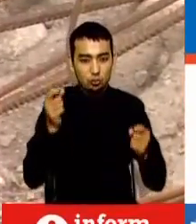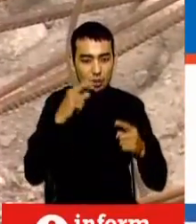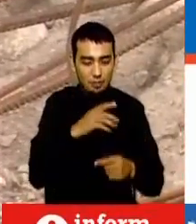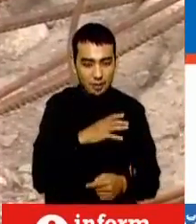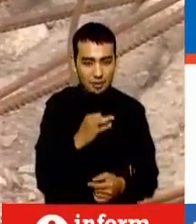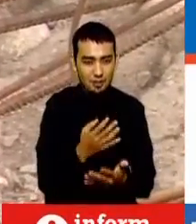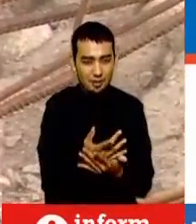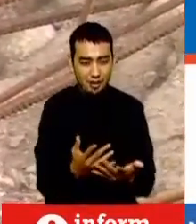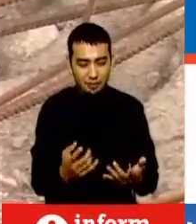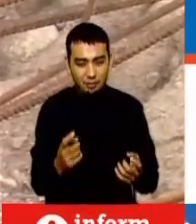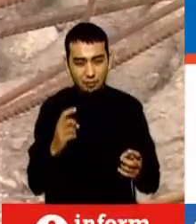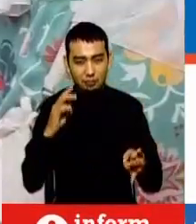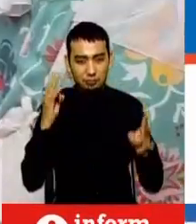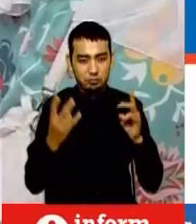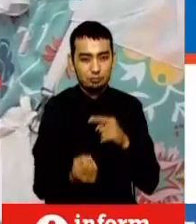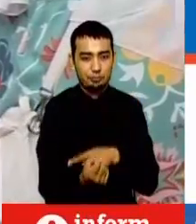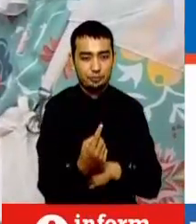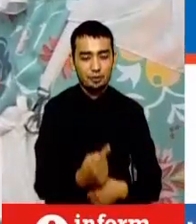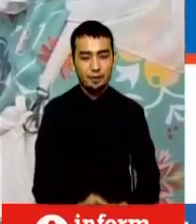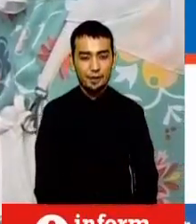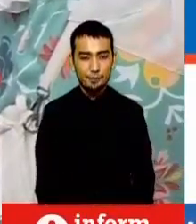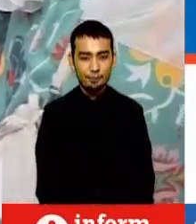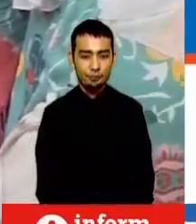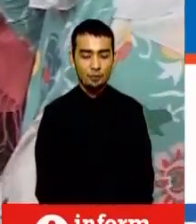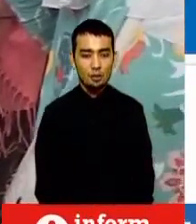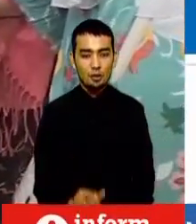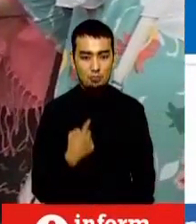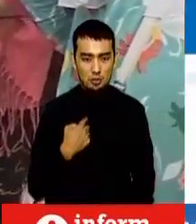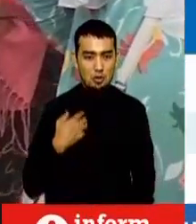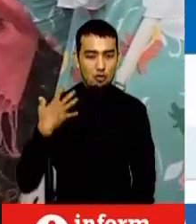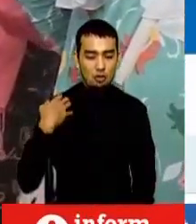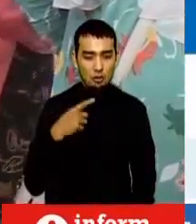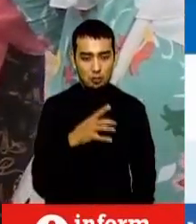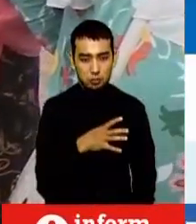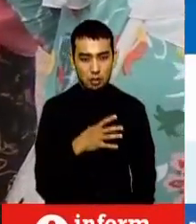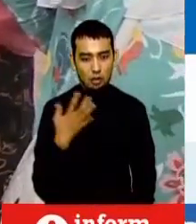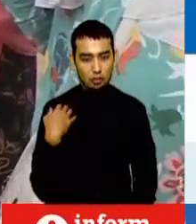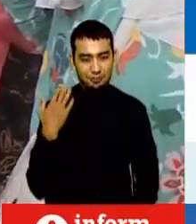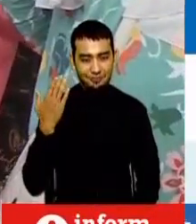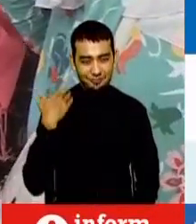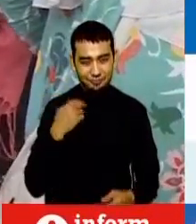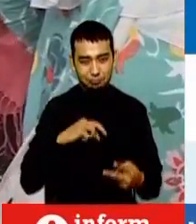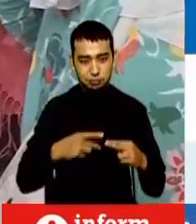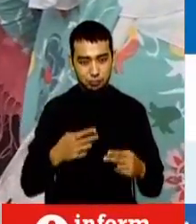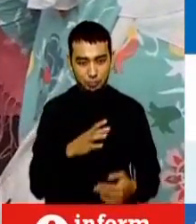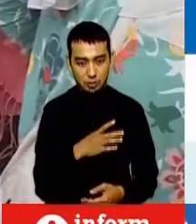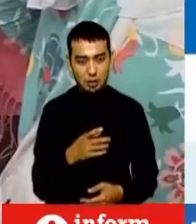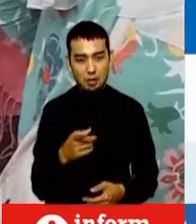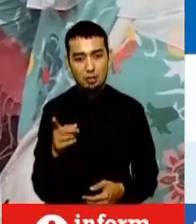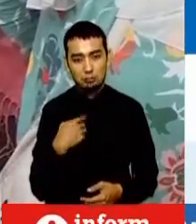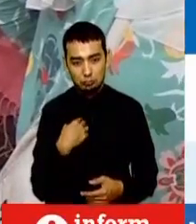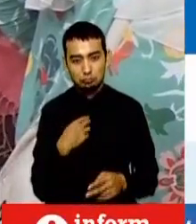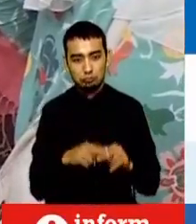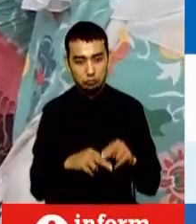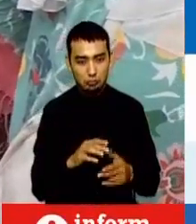Барлық дау да содан шығып отыр. Заңды түрде бұл кісілер айтады, біз бастықпыз дейді. Альпиев айтады, біз жасап береміз дейді ары қарай. Енді